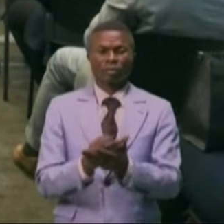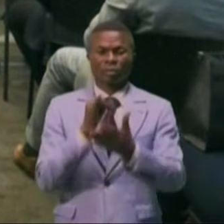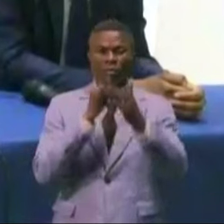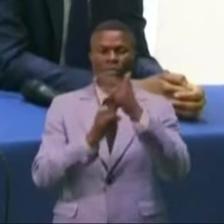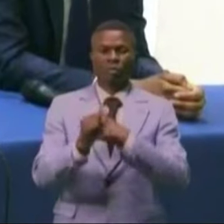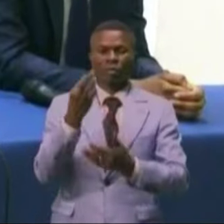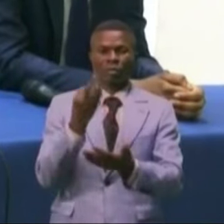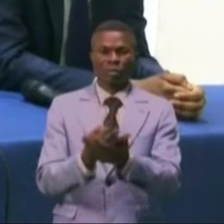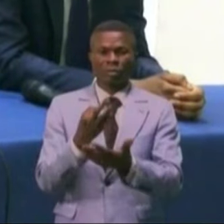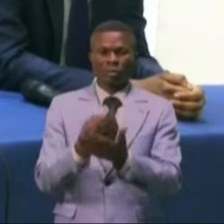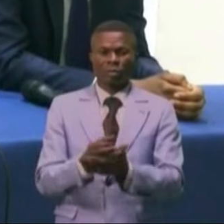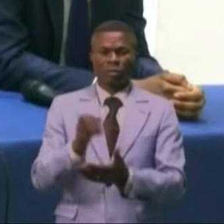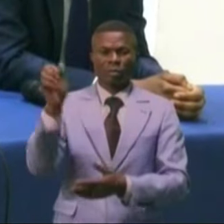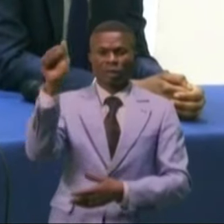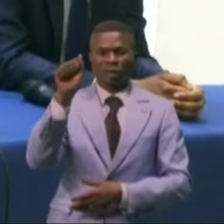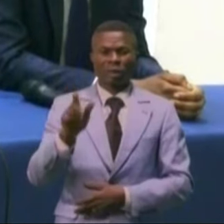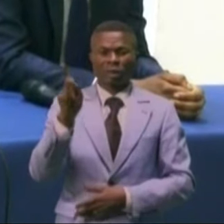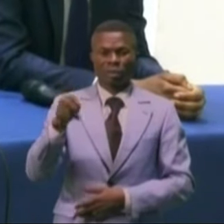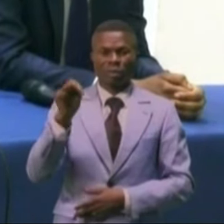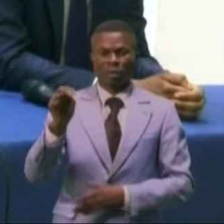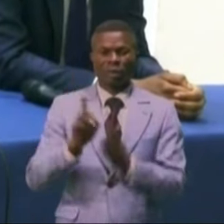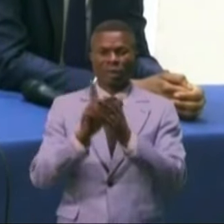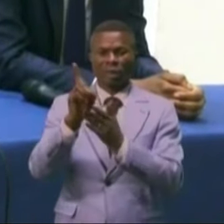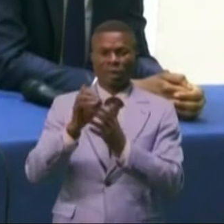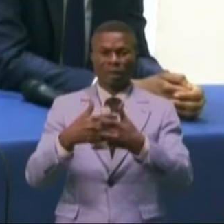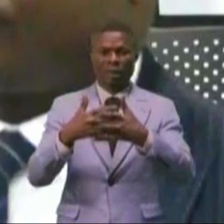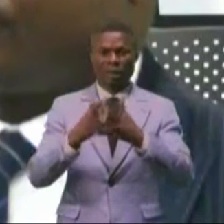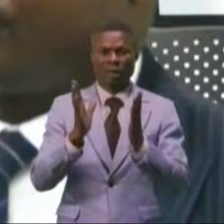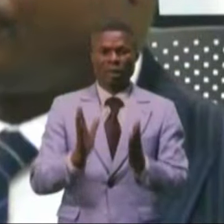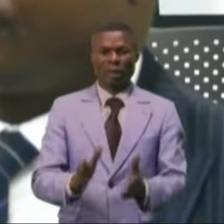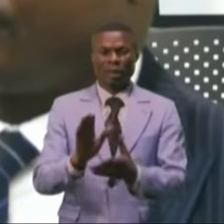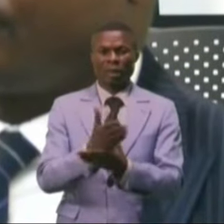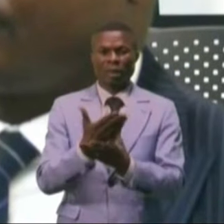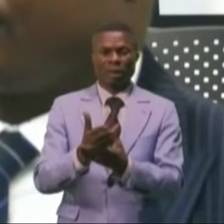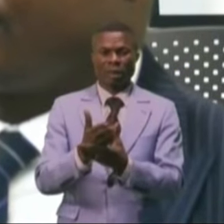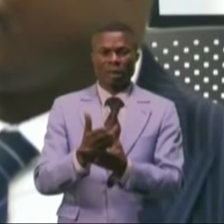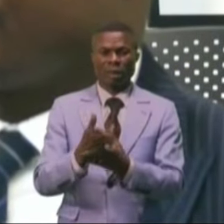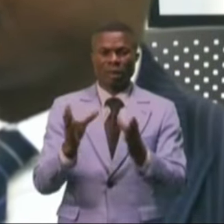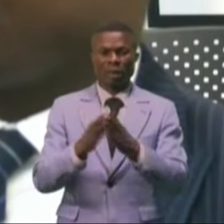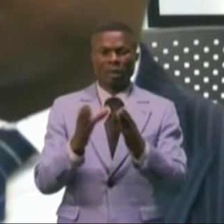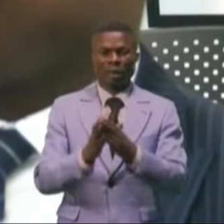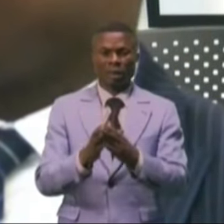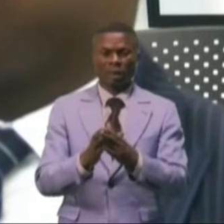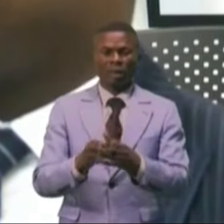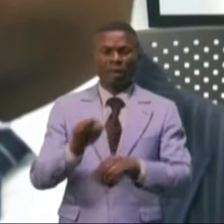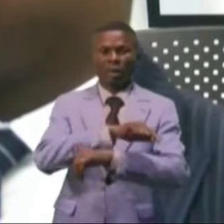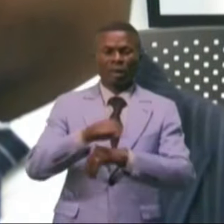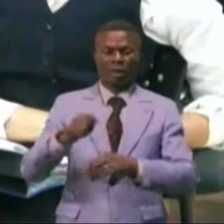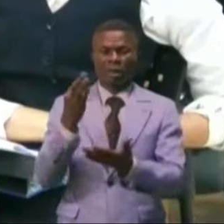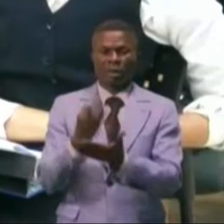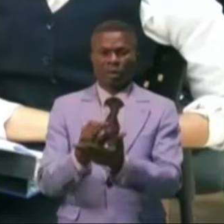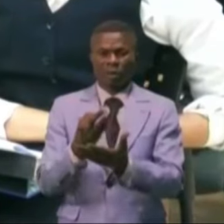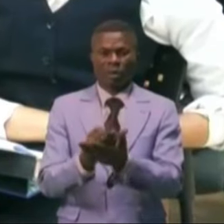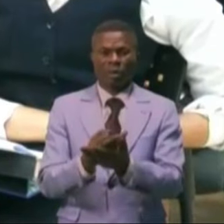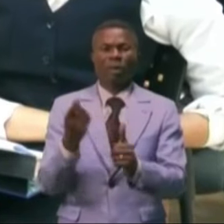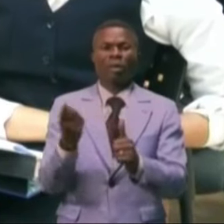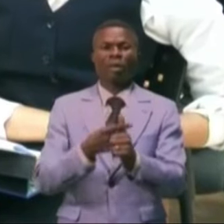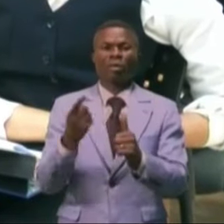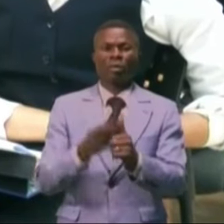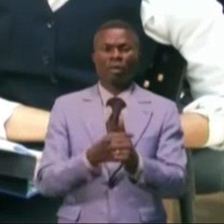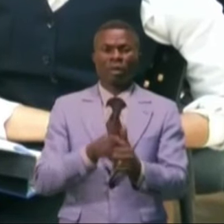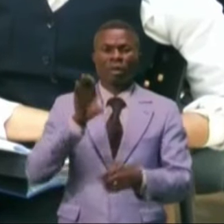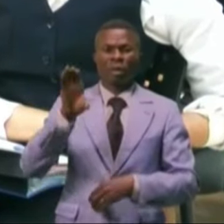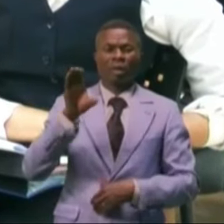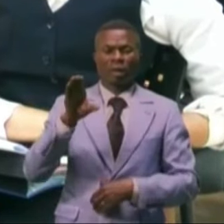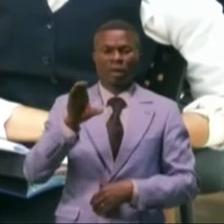financière FPMSA développe un partenariat entre autres avec les institutions financières, notamment les banques,